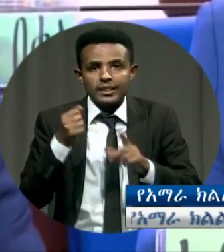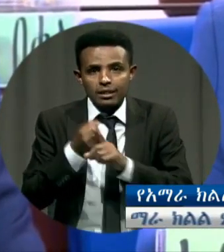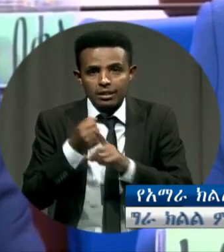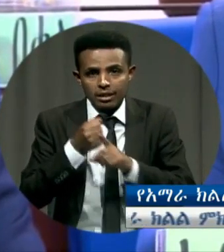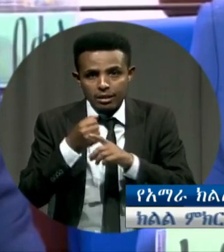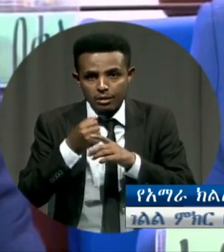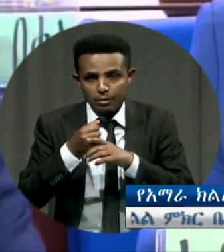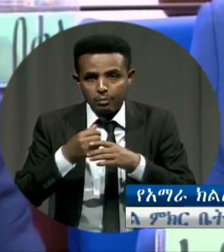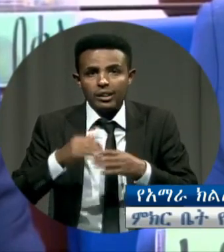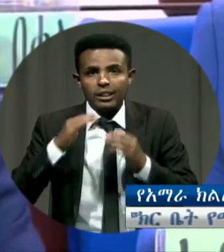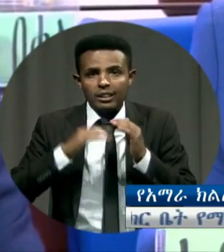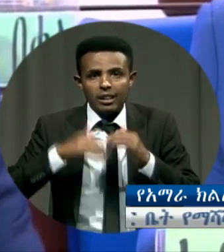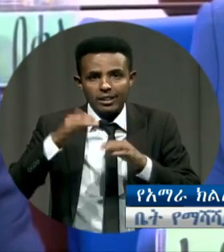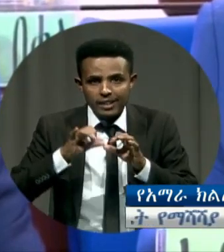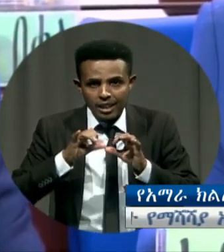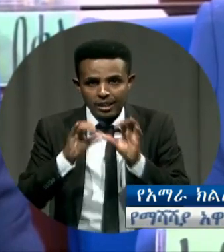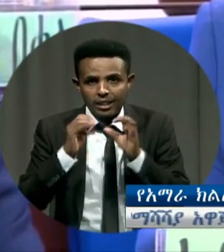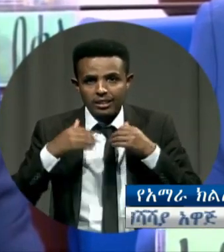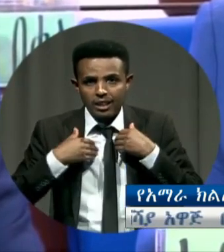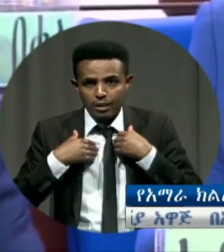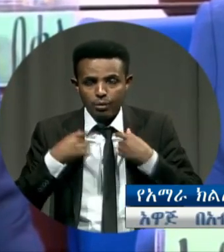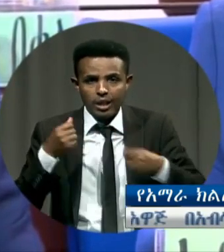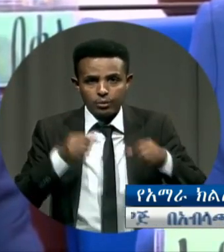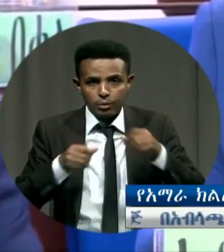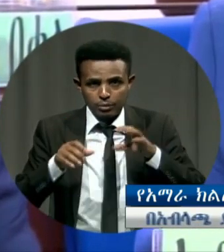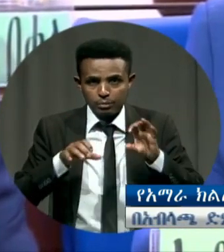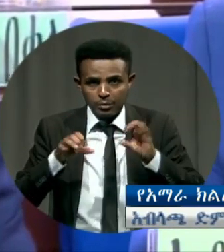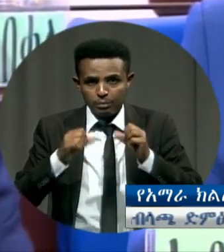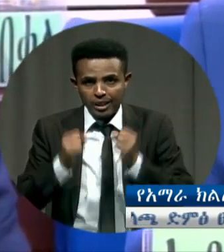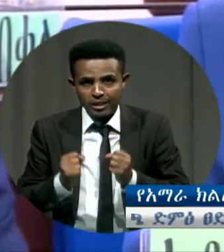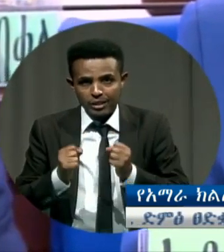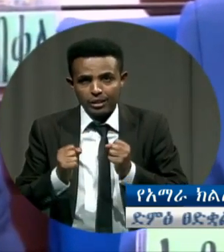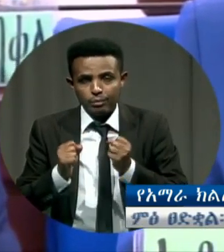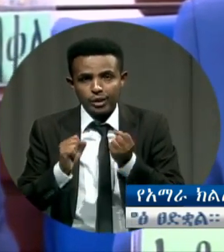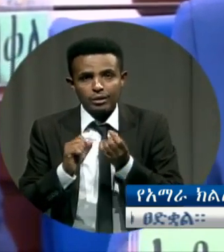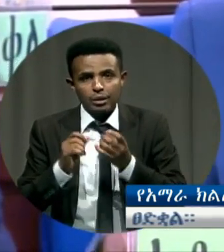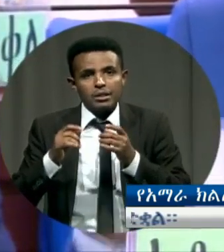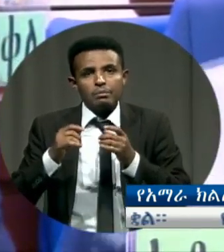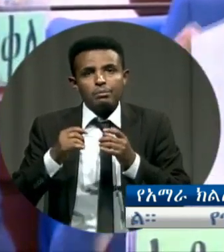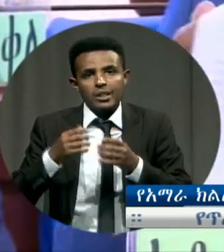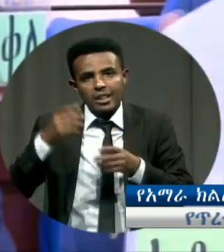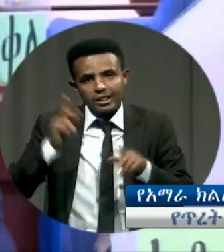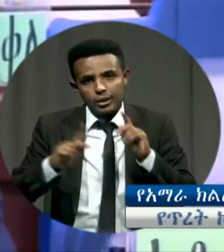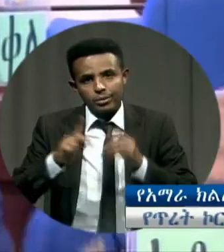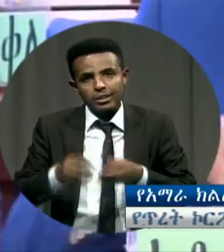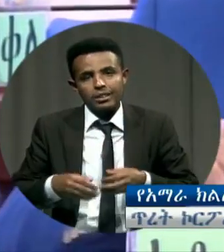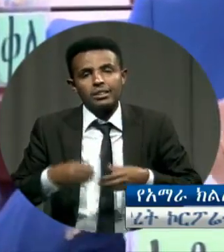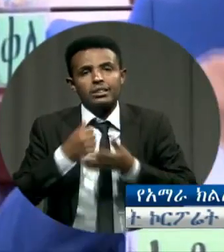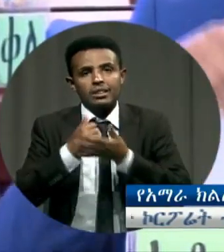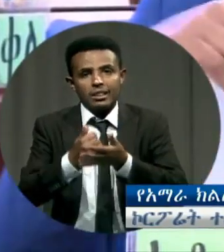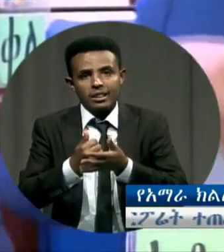ዘላቂ ያለው አስተዋጽኦ ለማበርከት በሚችልበት መንገድ ለህዝብ የተለገሰ ሀብት ነው።